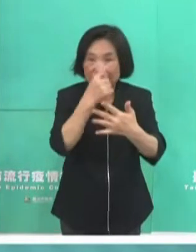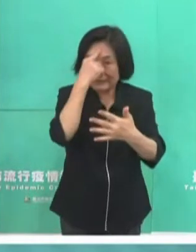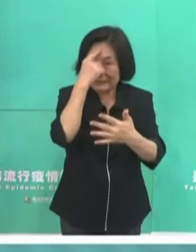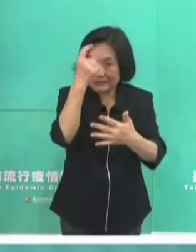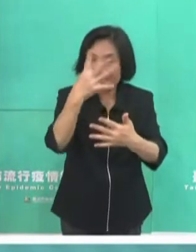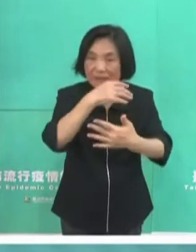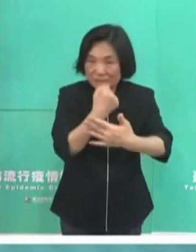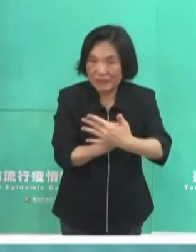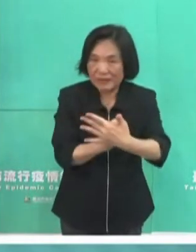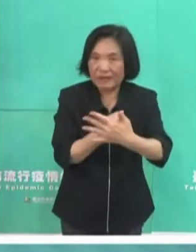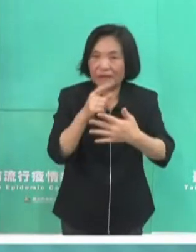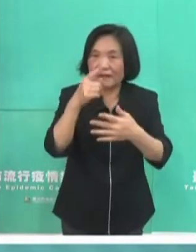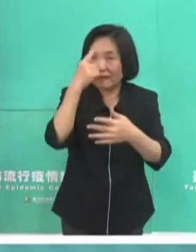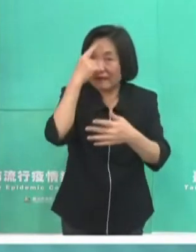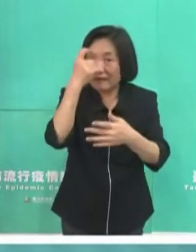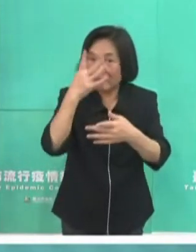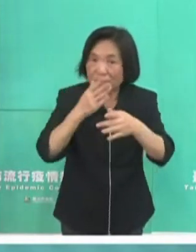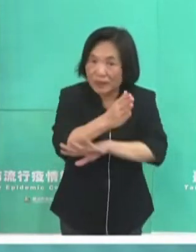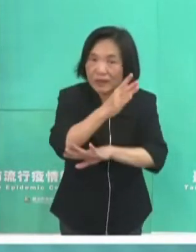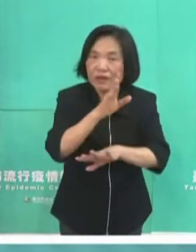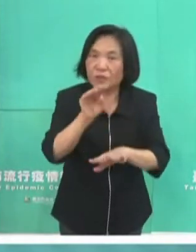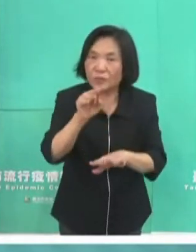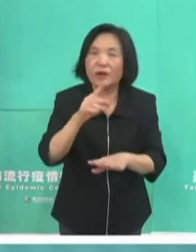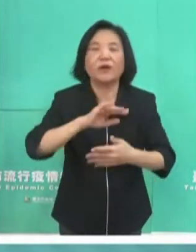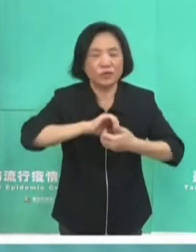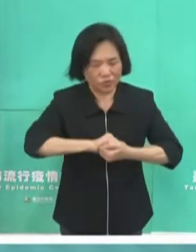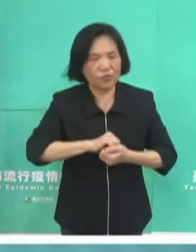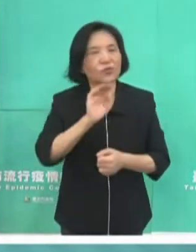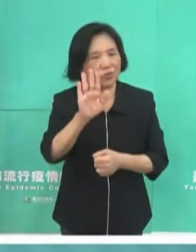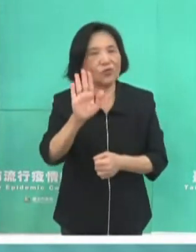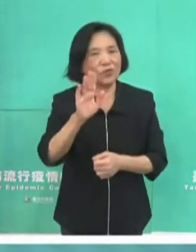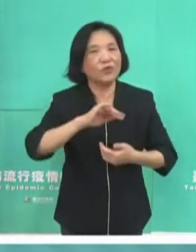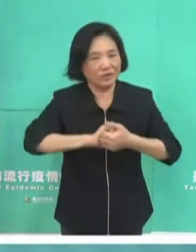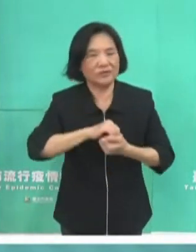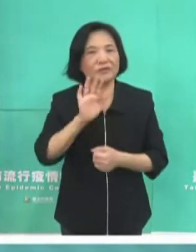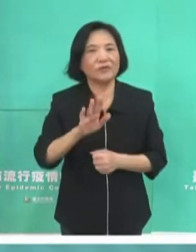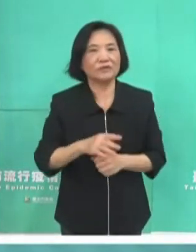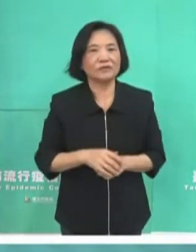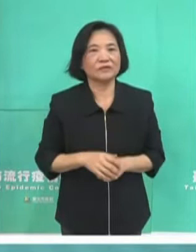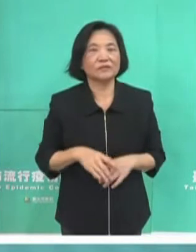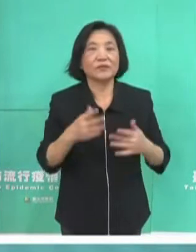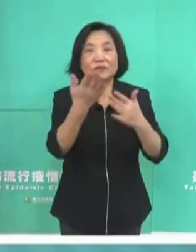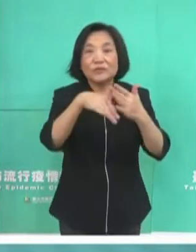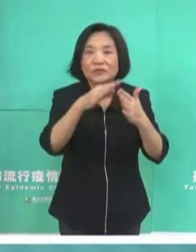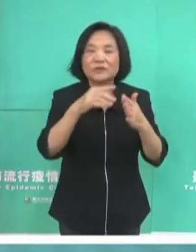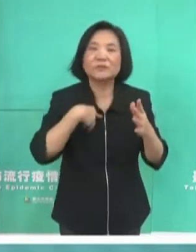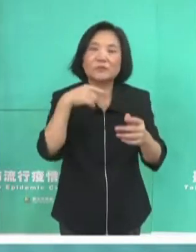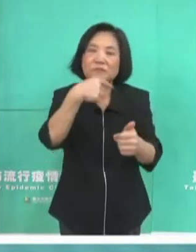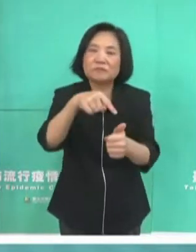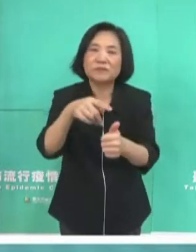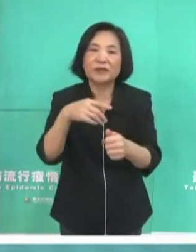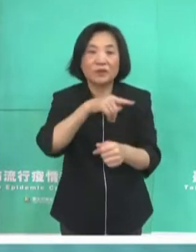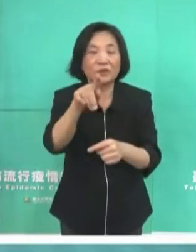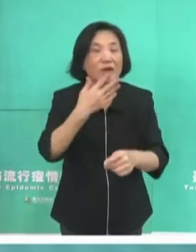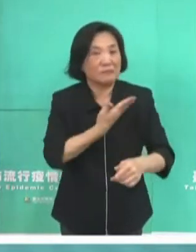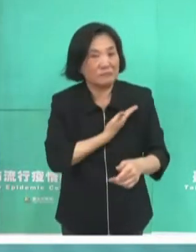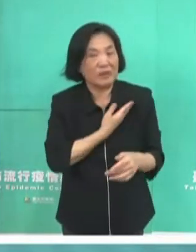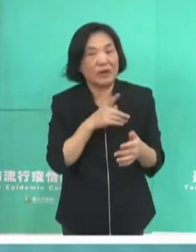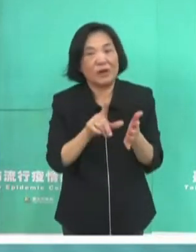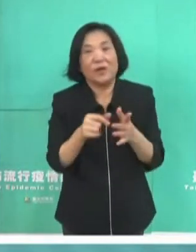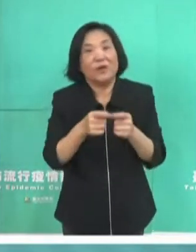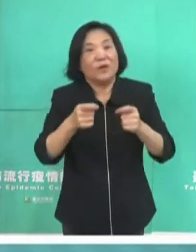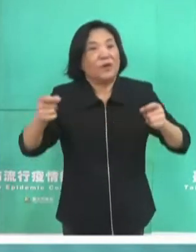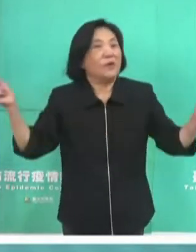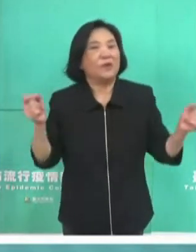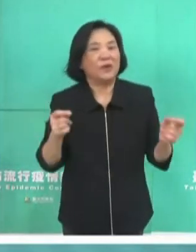14天的，一定会有。哦，只是。我每次在以前都在学校教学生的时候，你只要活得够久，一定遇到更